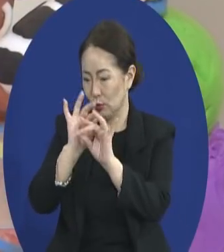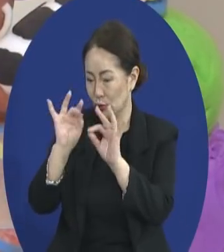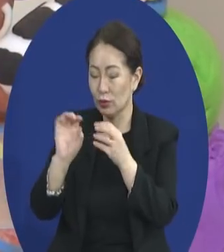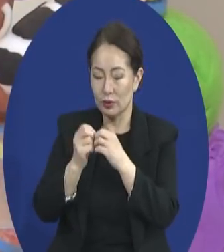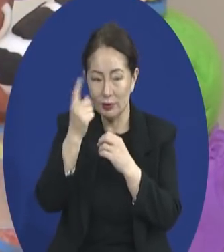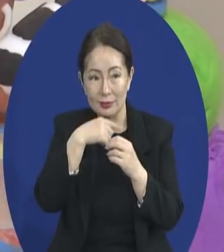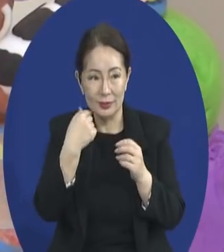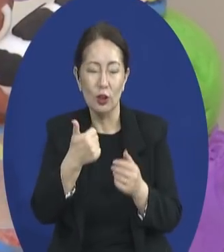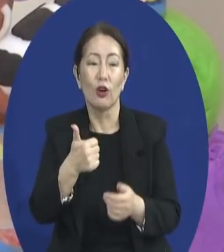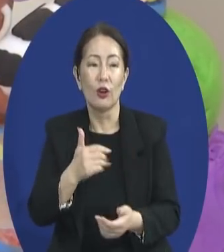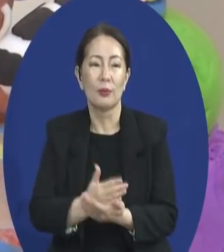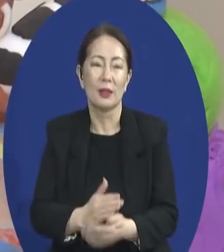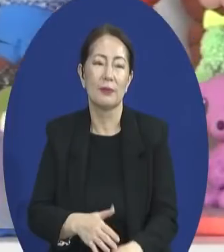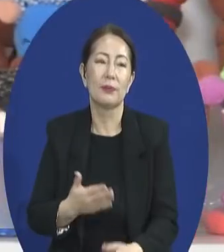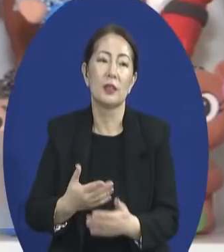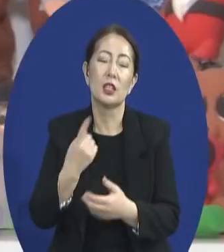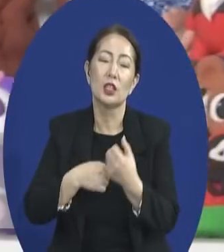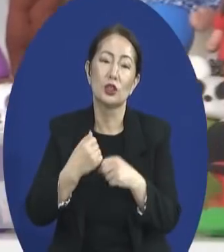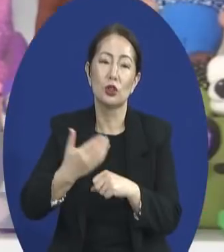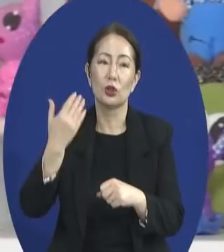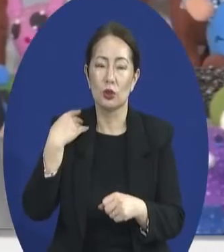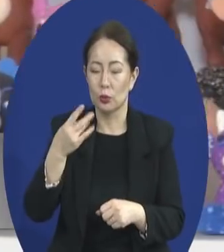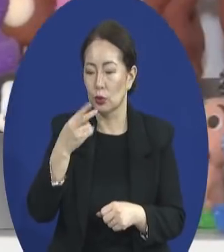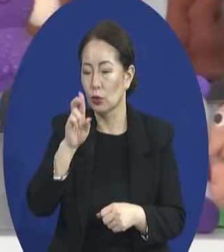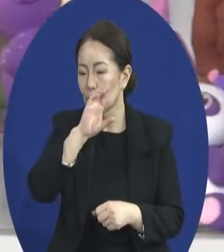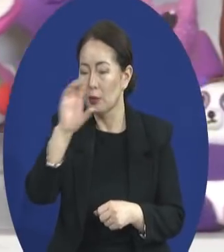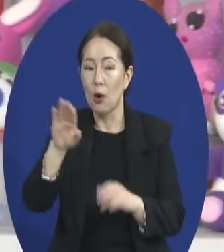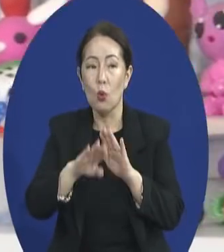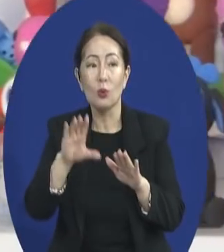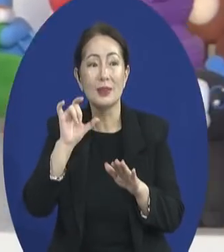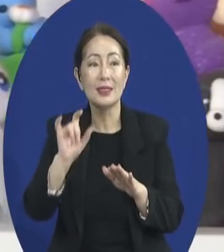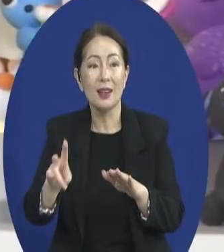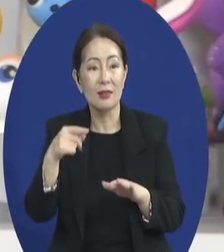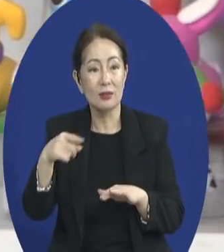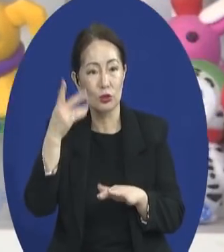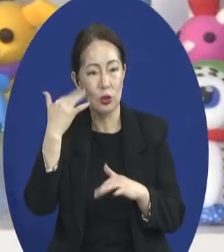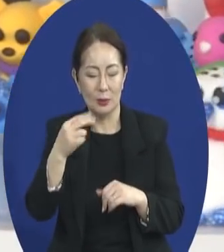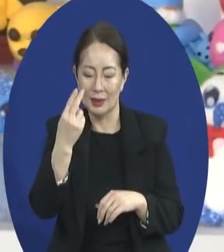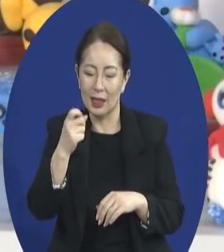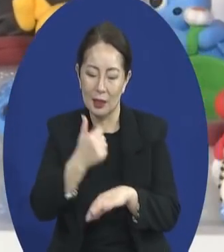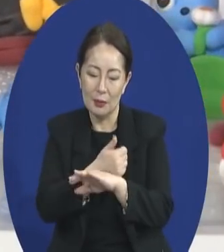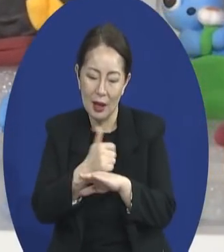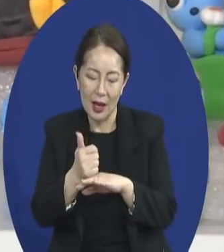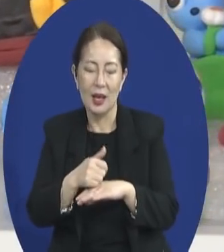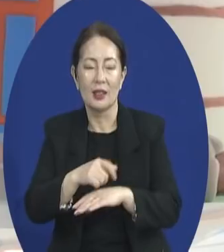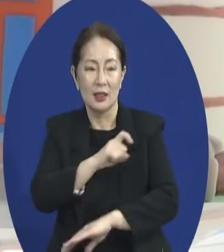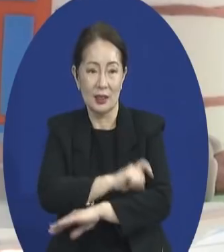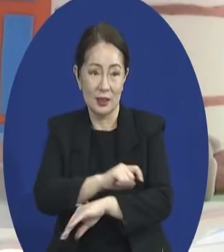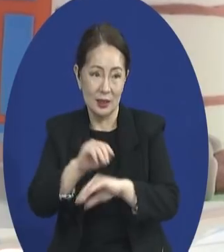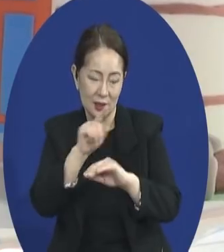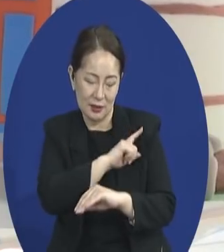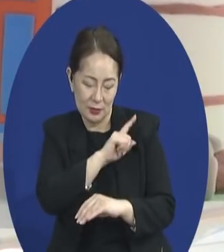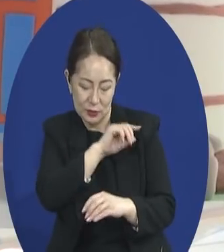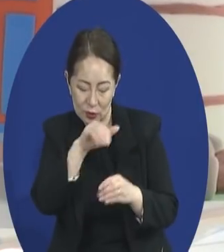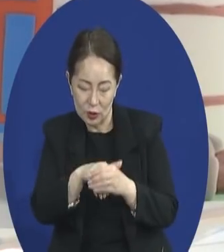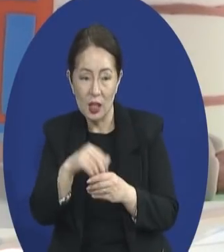тэгэхээр гоё. Мишель өнгөрсөн жил нэгдсэн үндэсний байгууллагын хүүхдийн сангаас зохион байгуулсан цахим аялал интерактив хичээлийн уралдаанд тэргуун